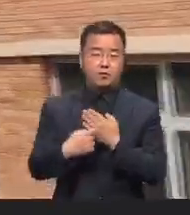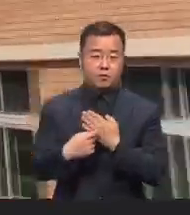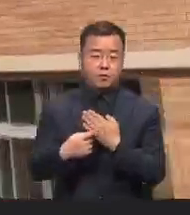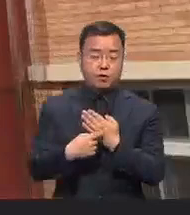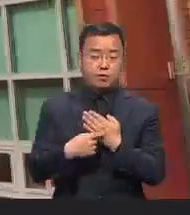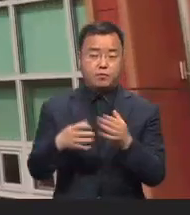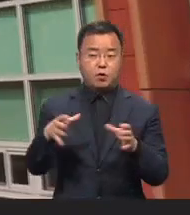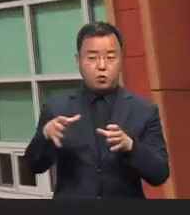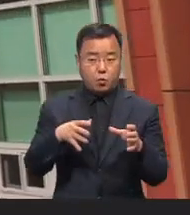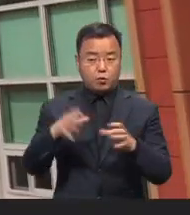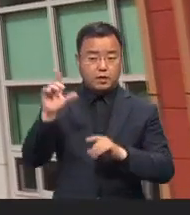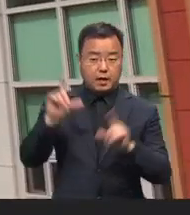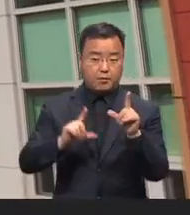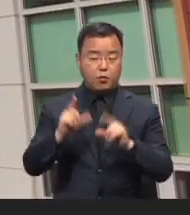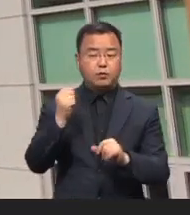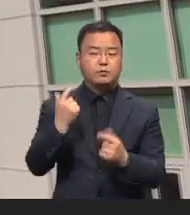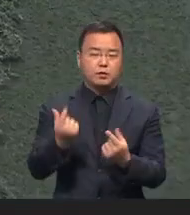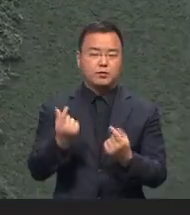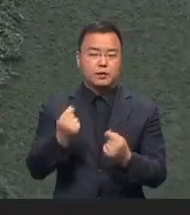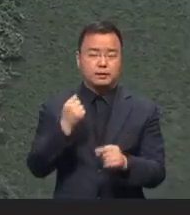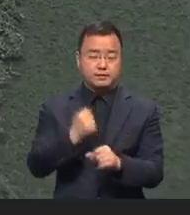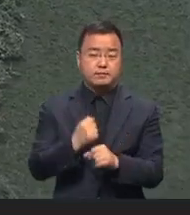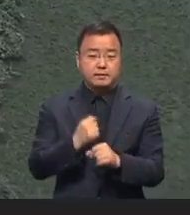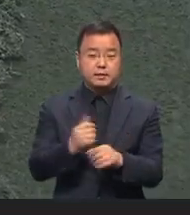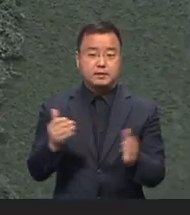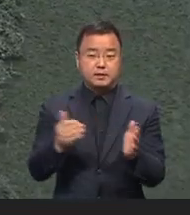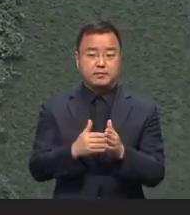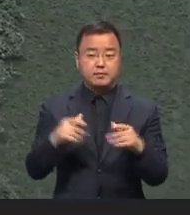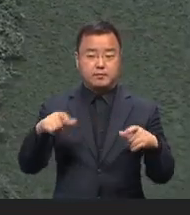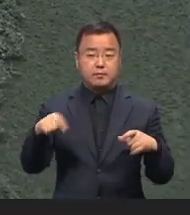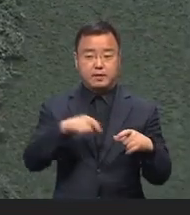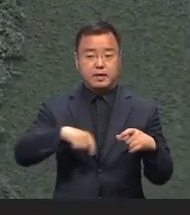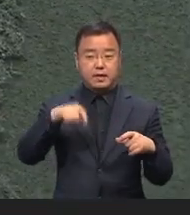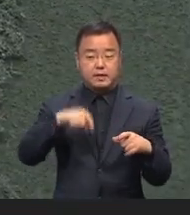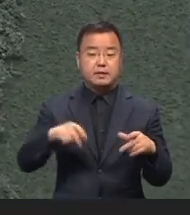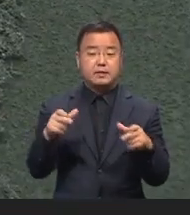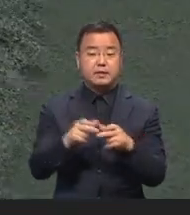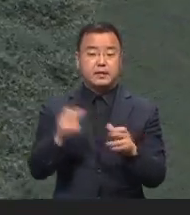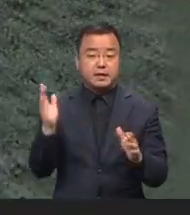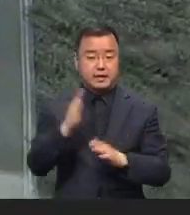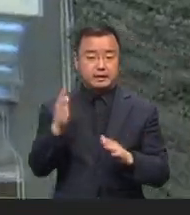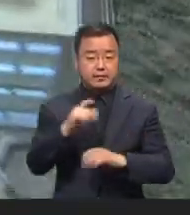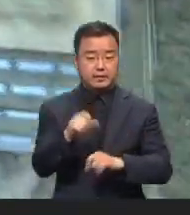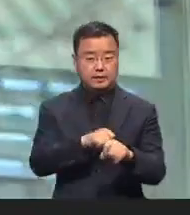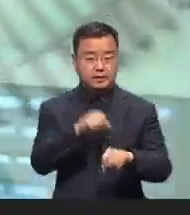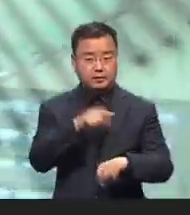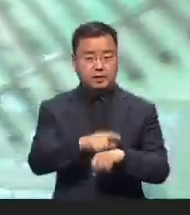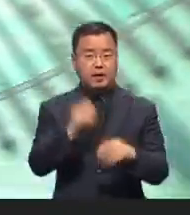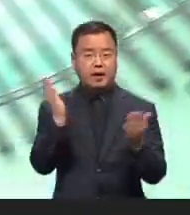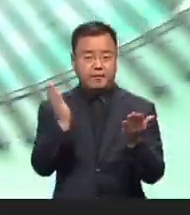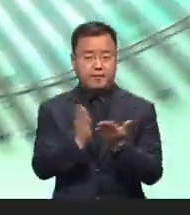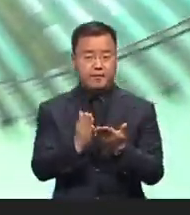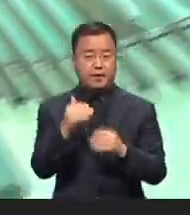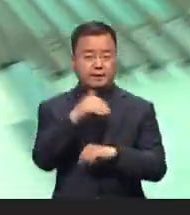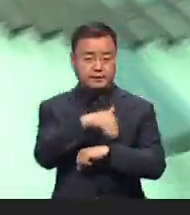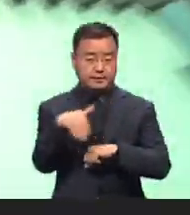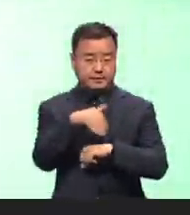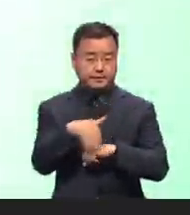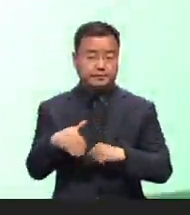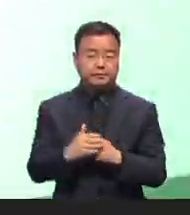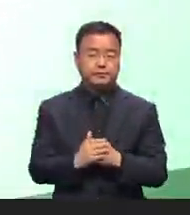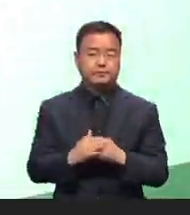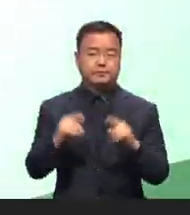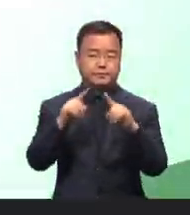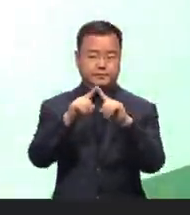도자기의 아름다움을 살려 디자인했고, 내부는 장애 학생들의 특성을 고려해 설계했습니다. 삼각형의